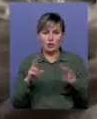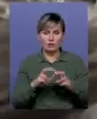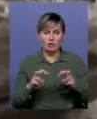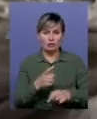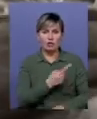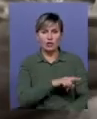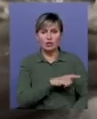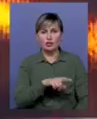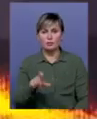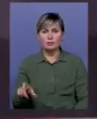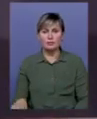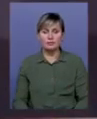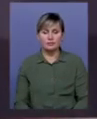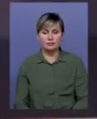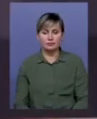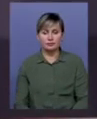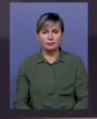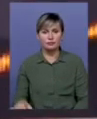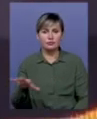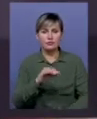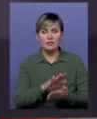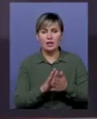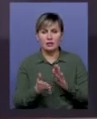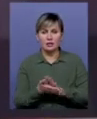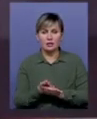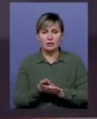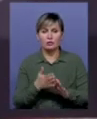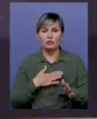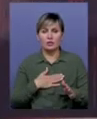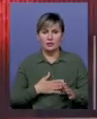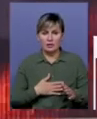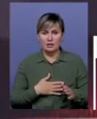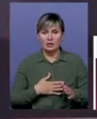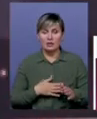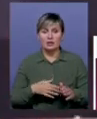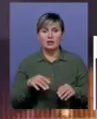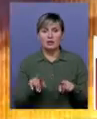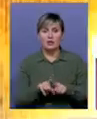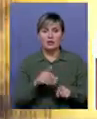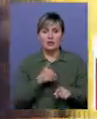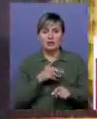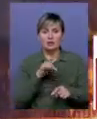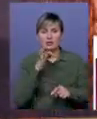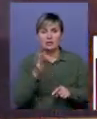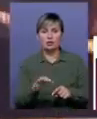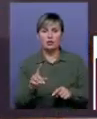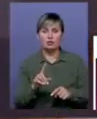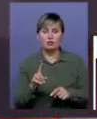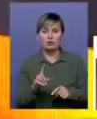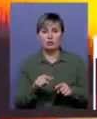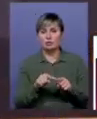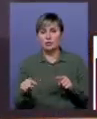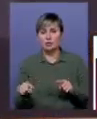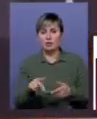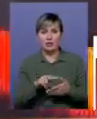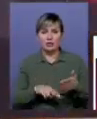врачи. У всех состояние удовлетворительное. Также хотел бы отметить, что в период